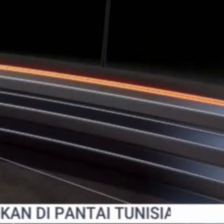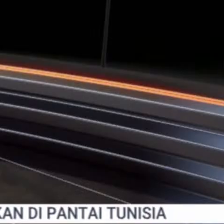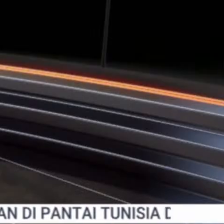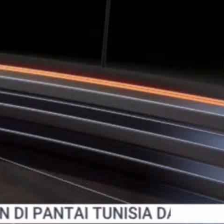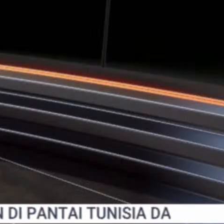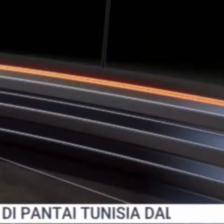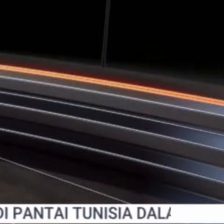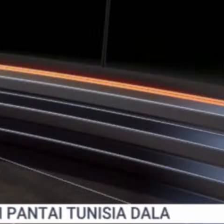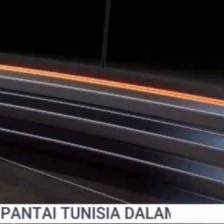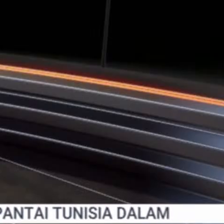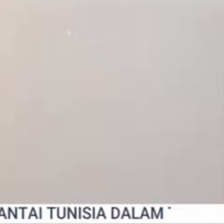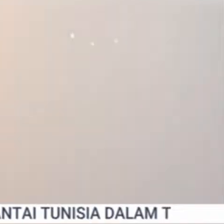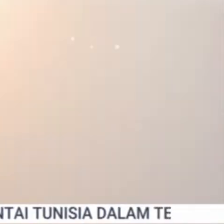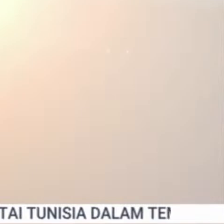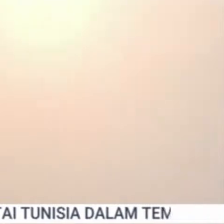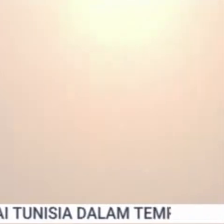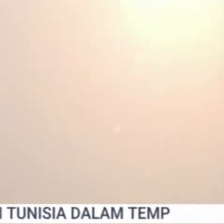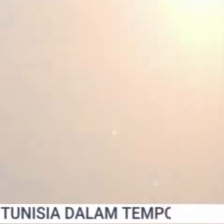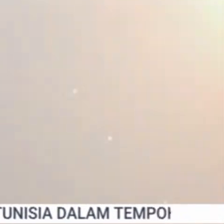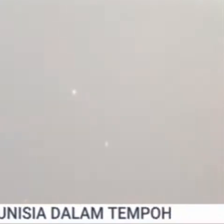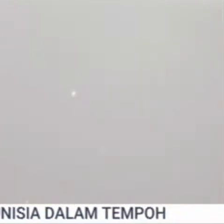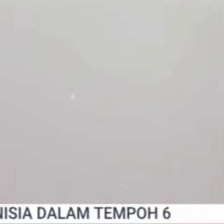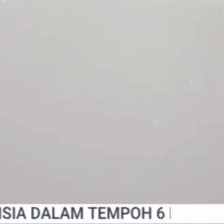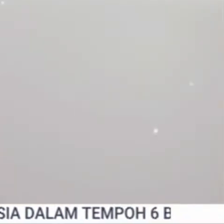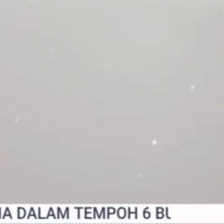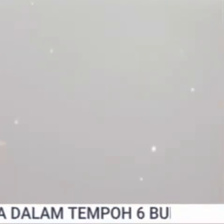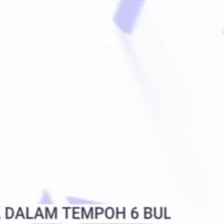Yang sahih di RTM.